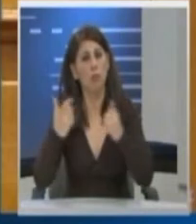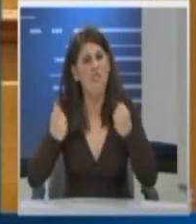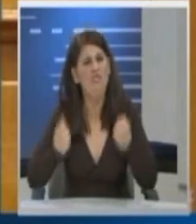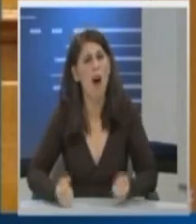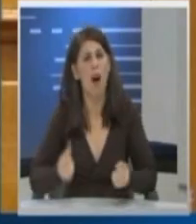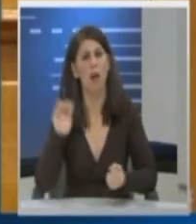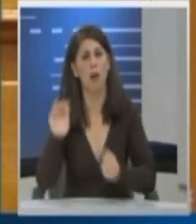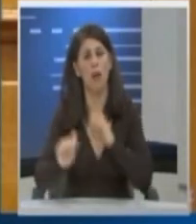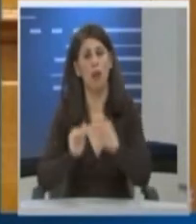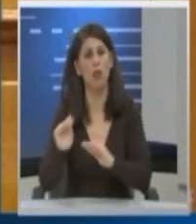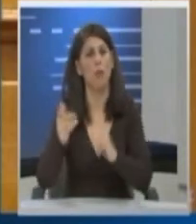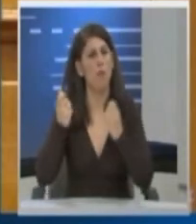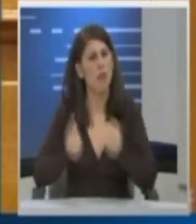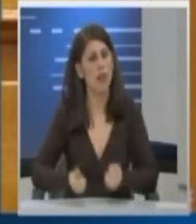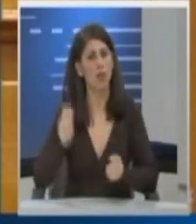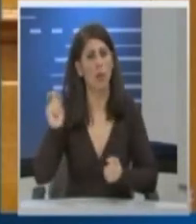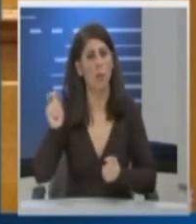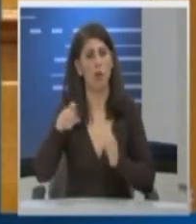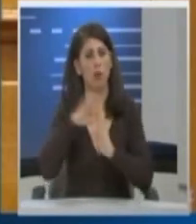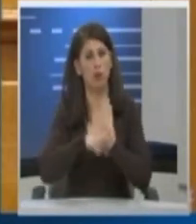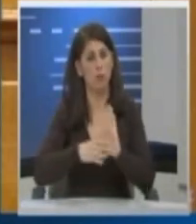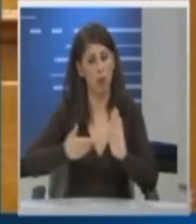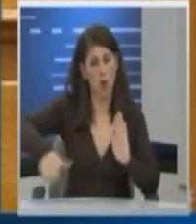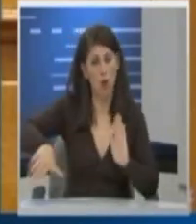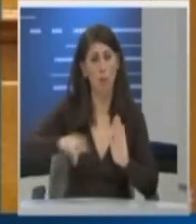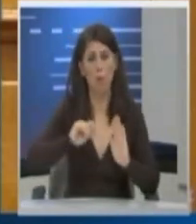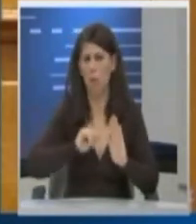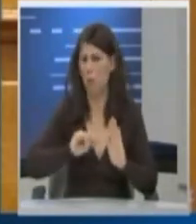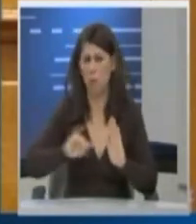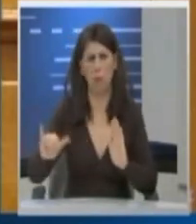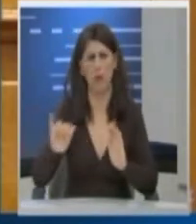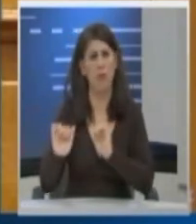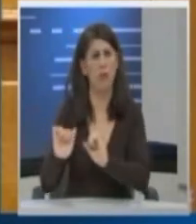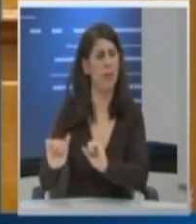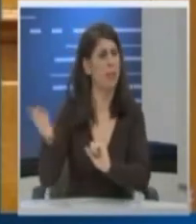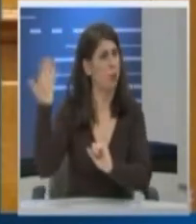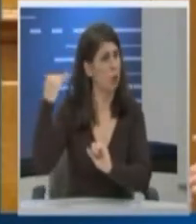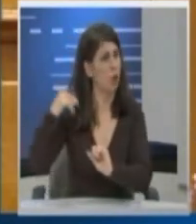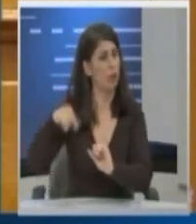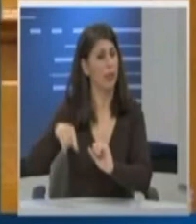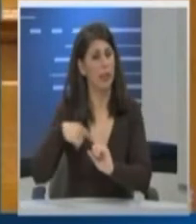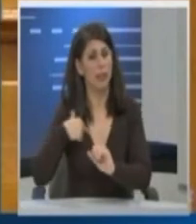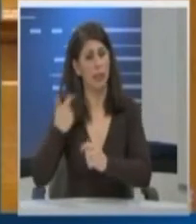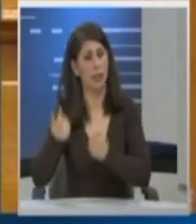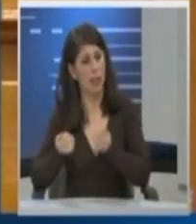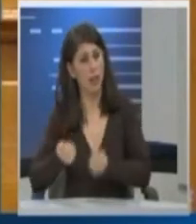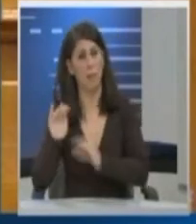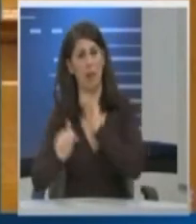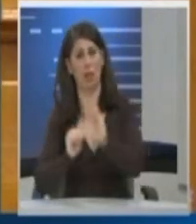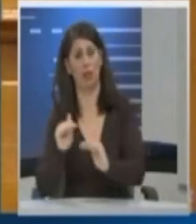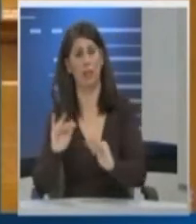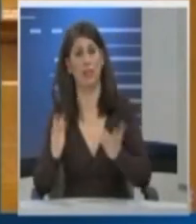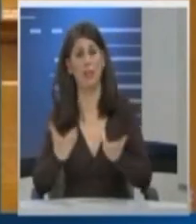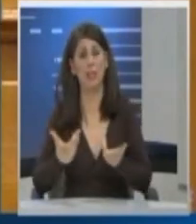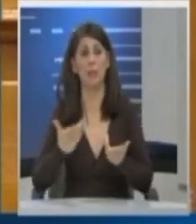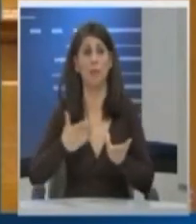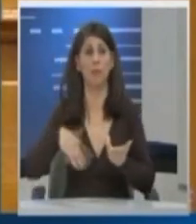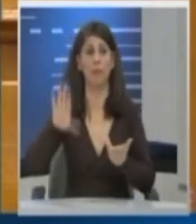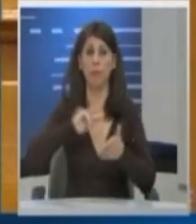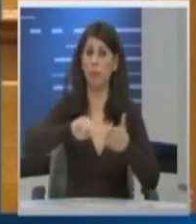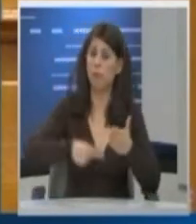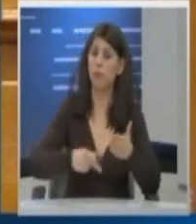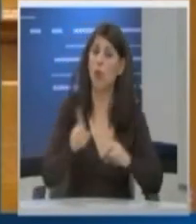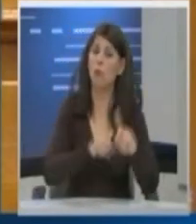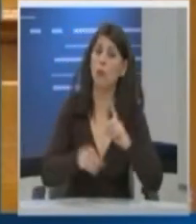Βαρύ, που βαρύνει το πολιτικό σύστημα και όλους εμάς που δεν σας πιέσαμε τότε και γιατί, κάναμε ερωτήσεις. Γιατί δεν